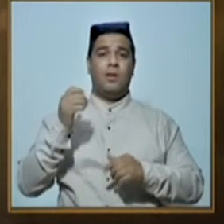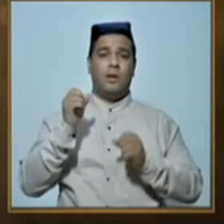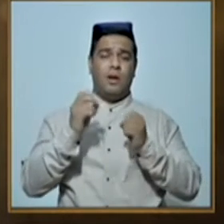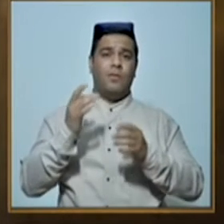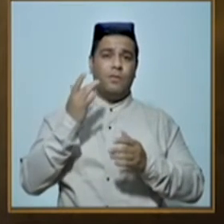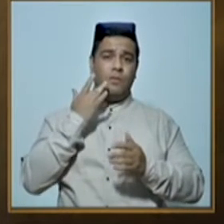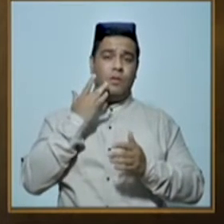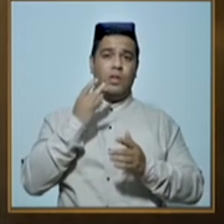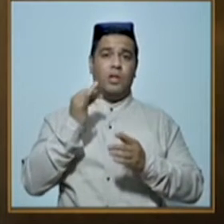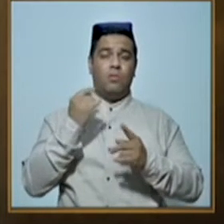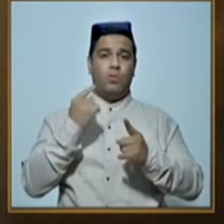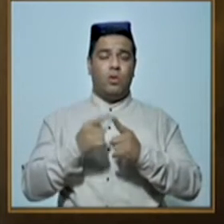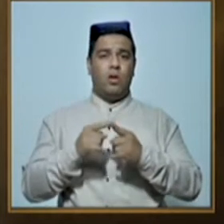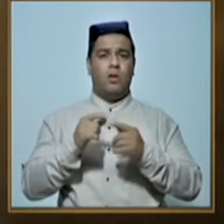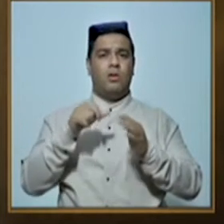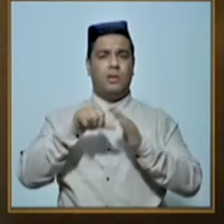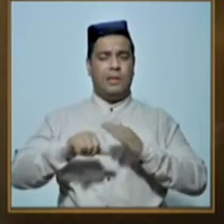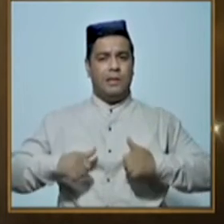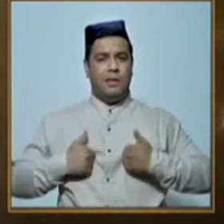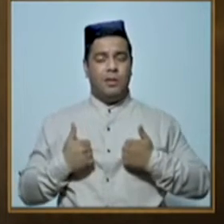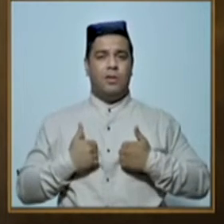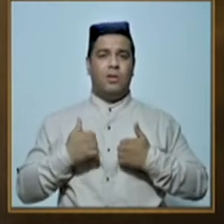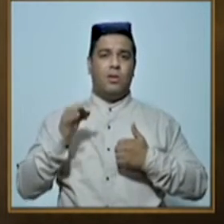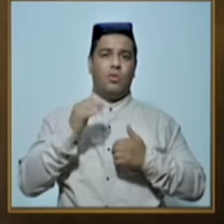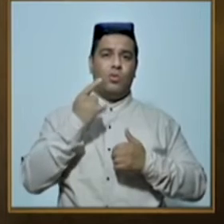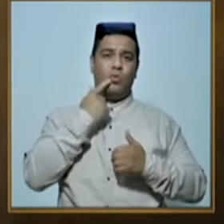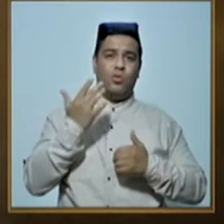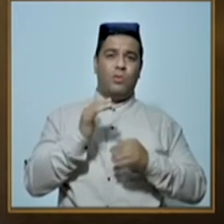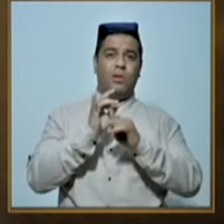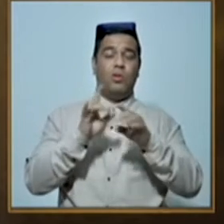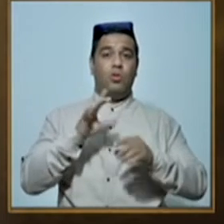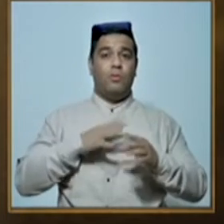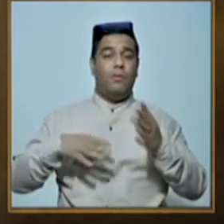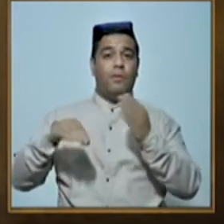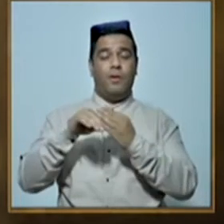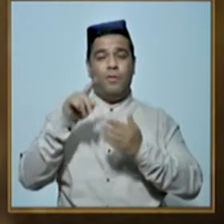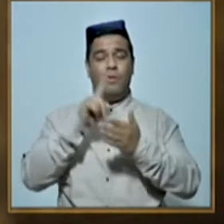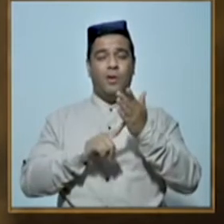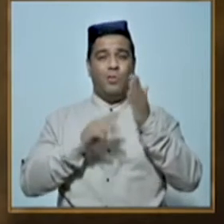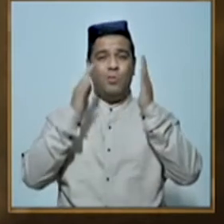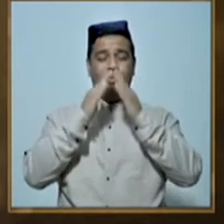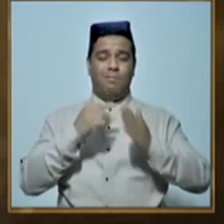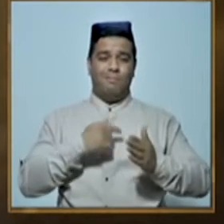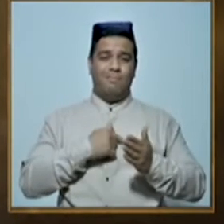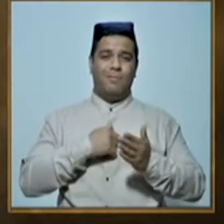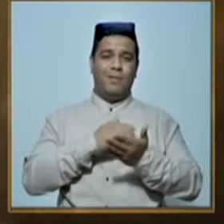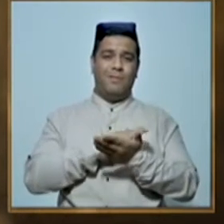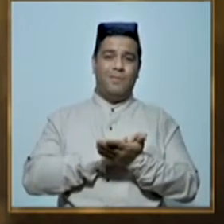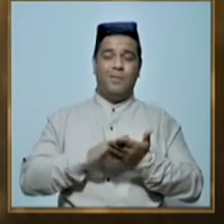tashqari alohida ehtimom bilan suhbatlar ham o'tkazish musulmon ummatining